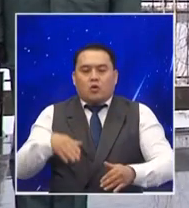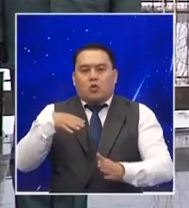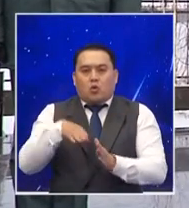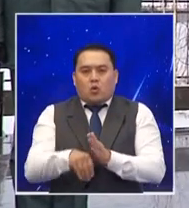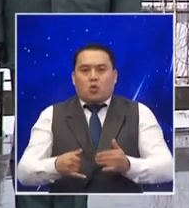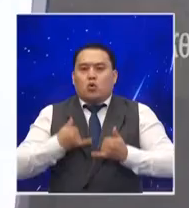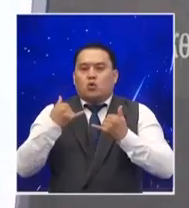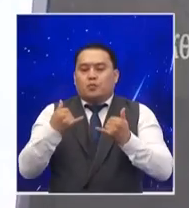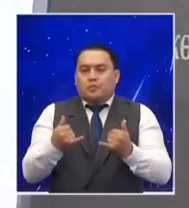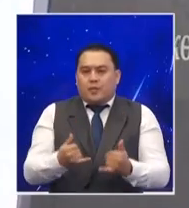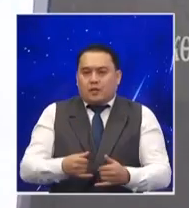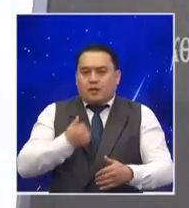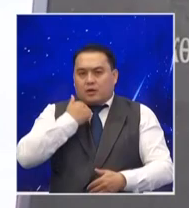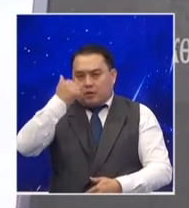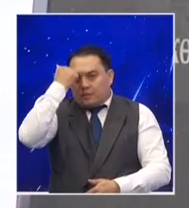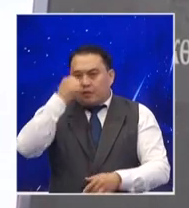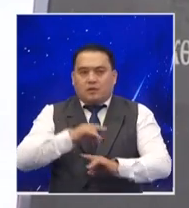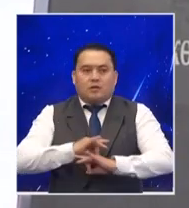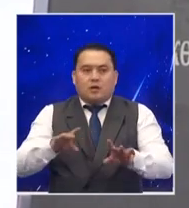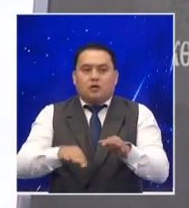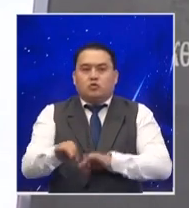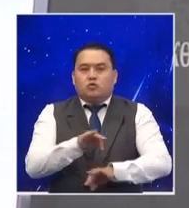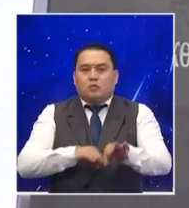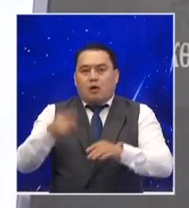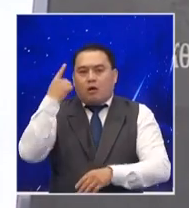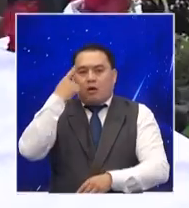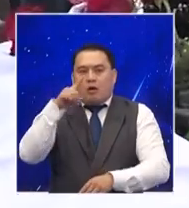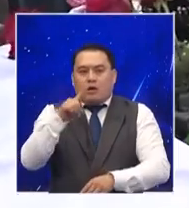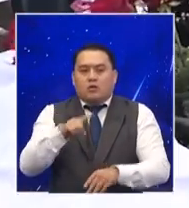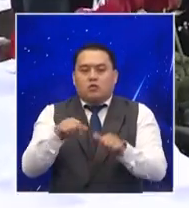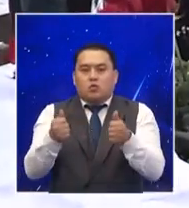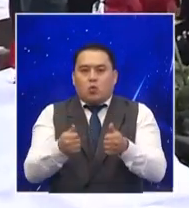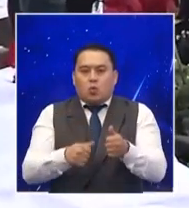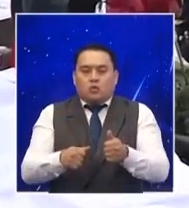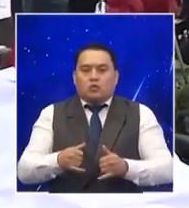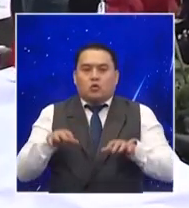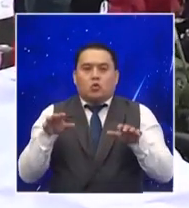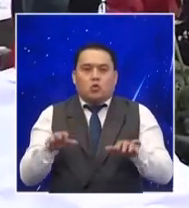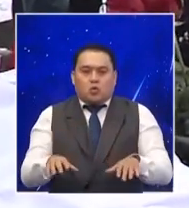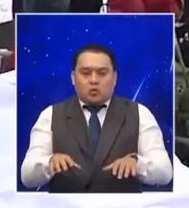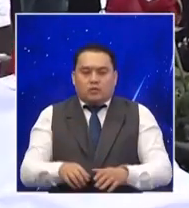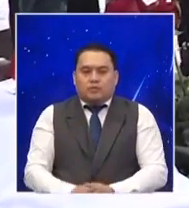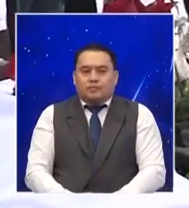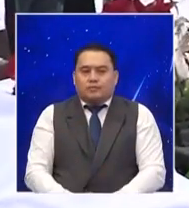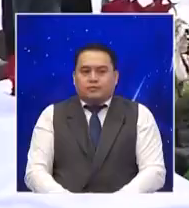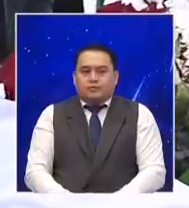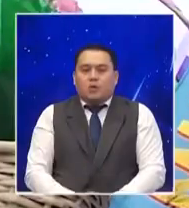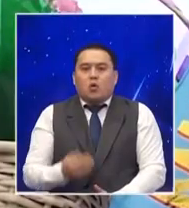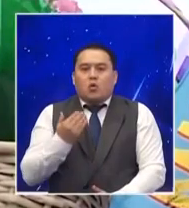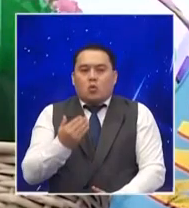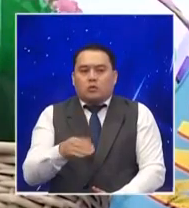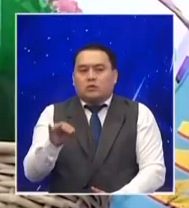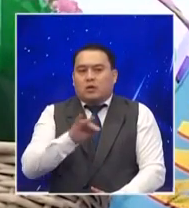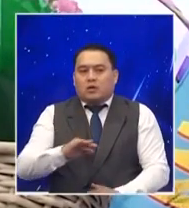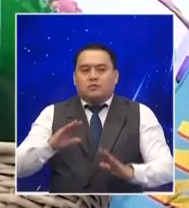болғандарға құрмет пен алғыс білдірді. Ал жоба авторы өңірдегі сәулетшілер одағының төрағасы Ермұхан Жүнісхан. Ол да